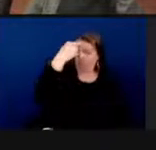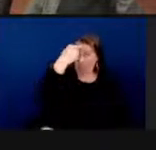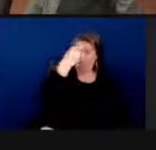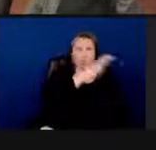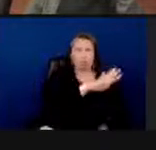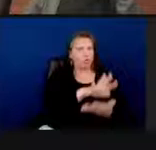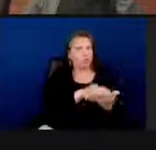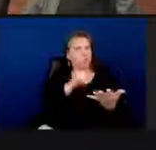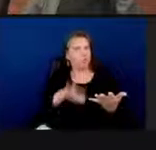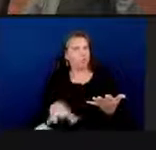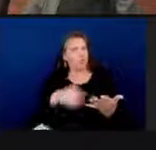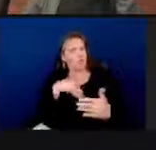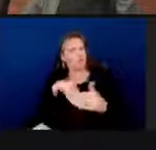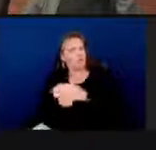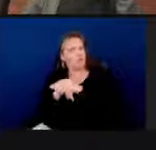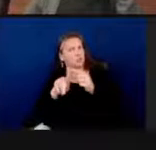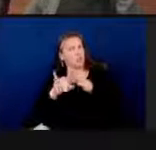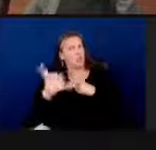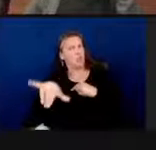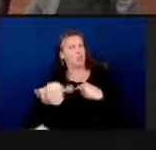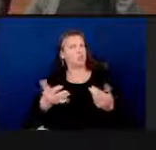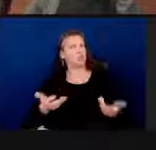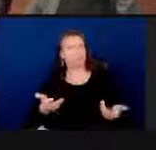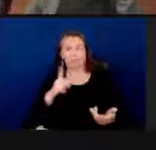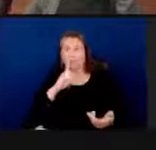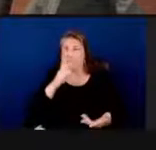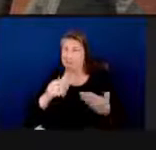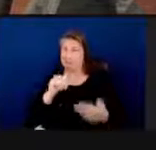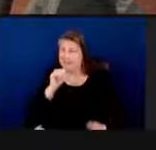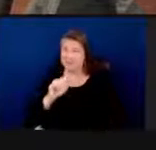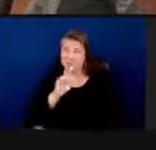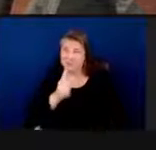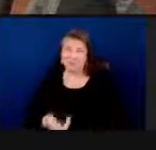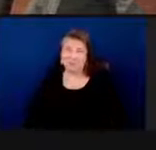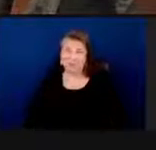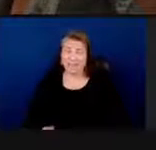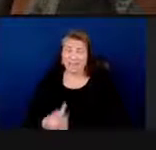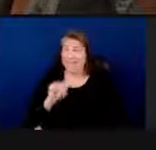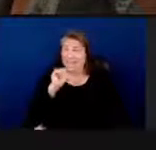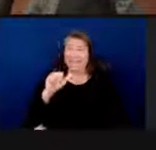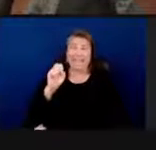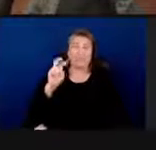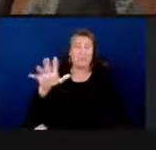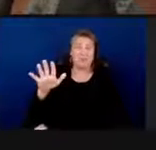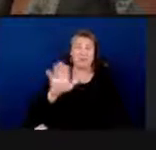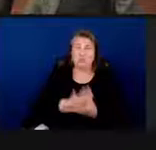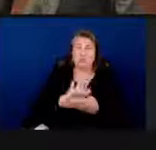بأن الطلاب ربما لن يدخلوا ولن يحصلوا على هذه البرامج،